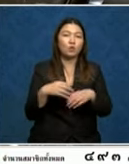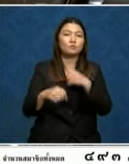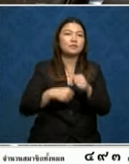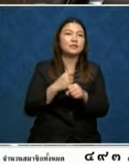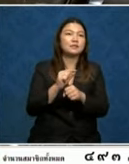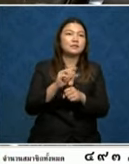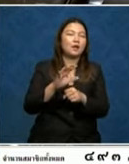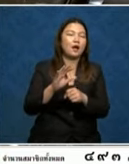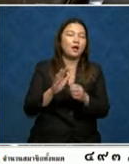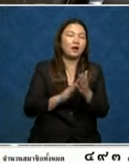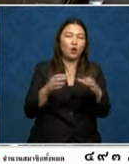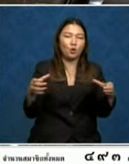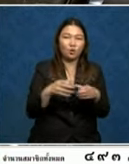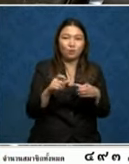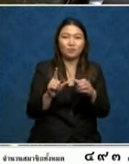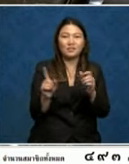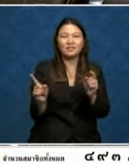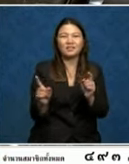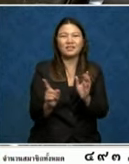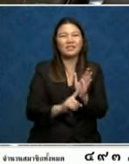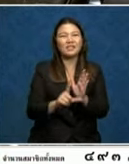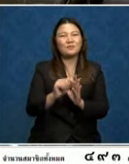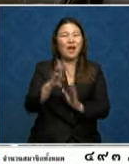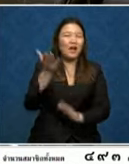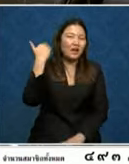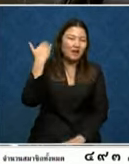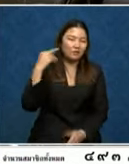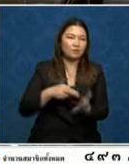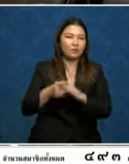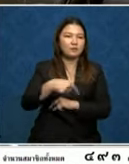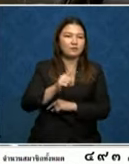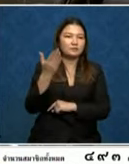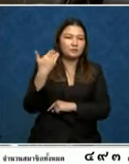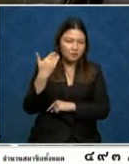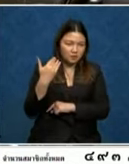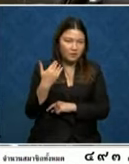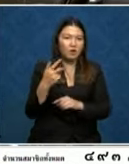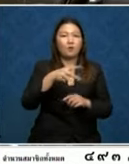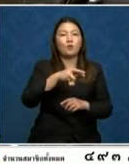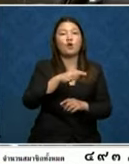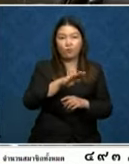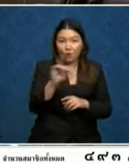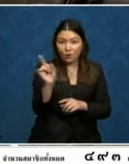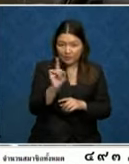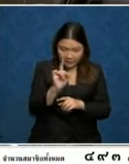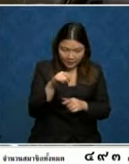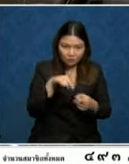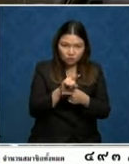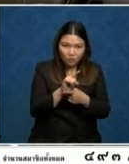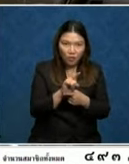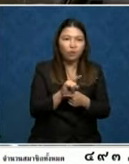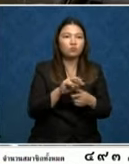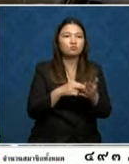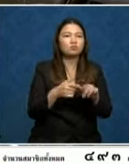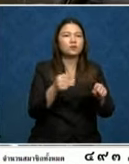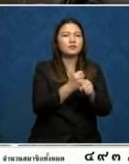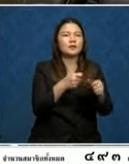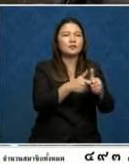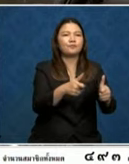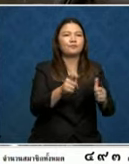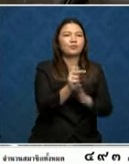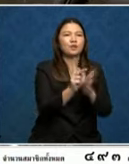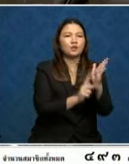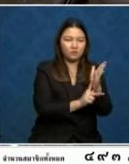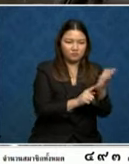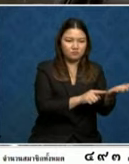กับสือความแตกต่างระหว่างพรบอรคู่ชีวิตกว่าความแตกตางกัการแก้ไขประมงกฎหมายแพงและพานิศสมรถเทาเทียม สภา